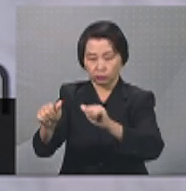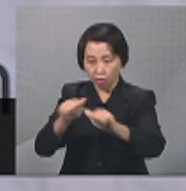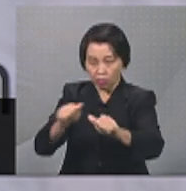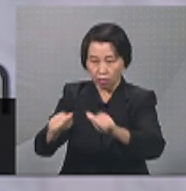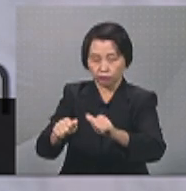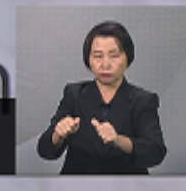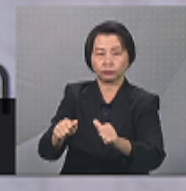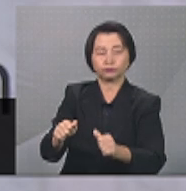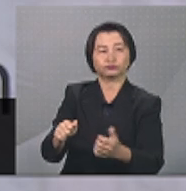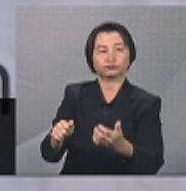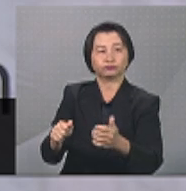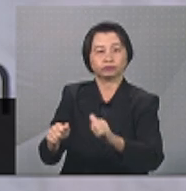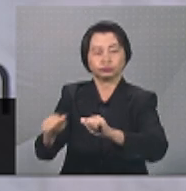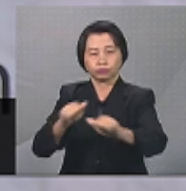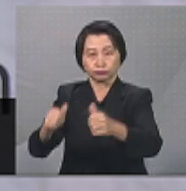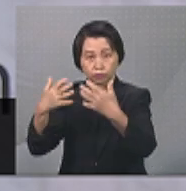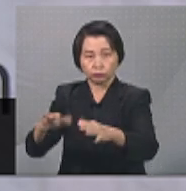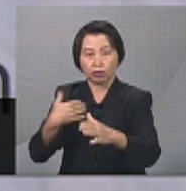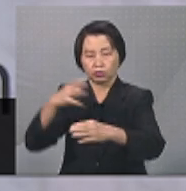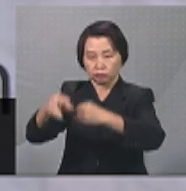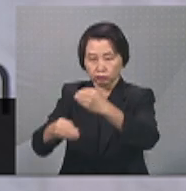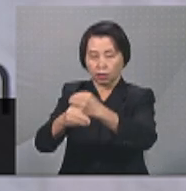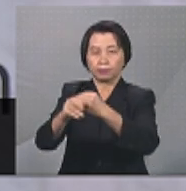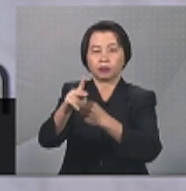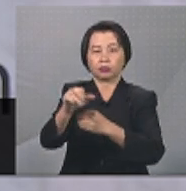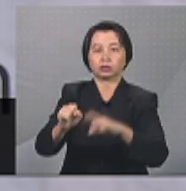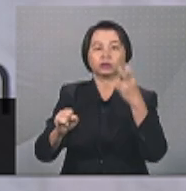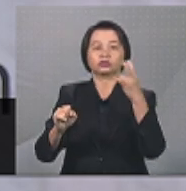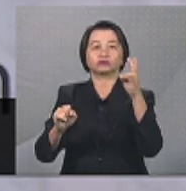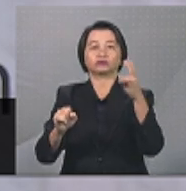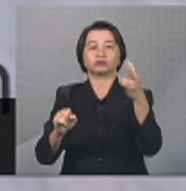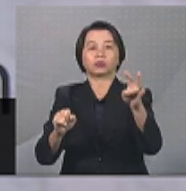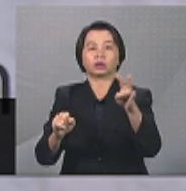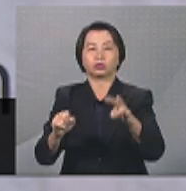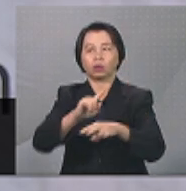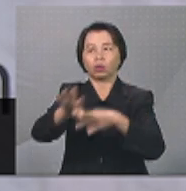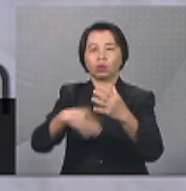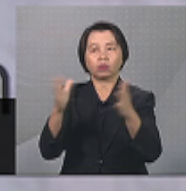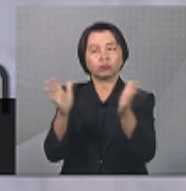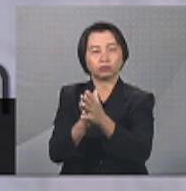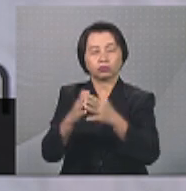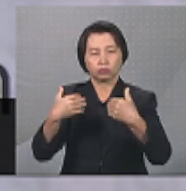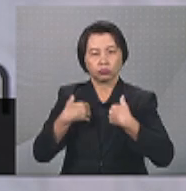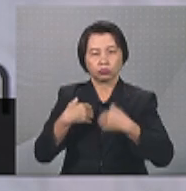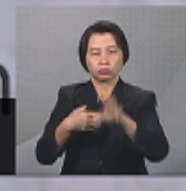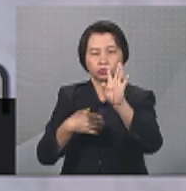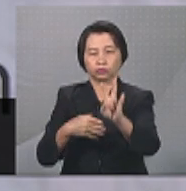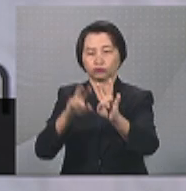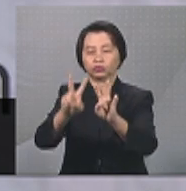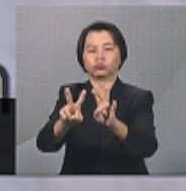pesentra telah ada pertambahan kes 17 kes, menjadikan jumlah kes iaitu